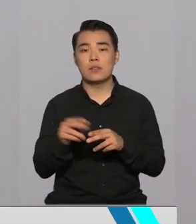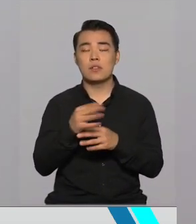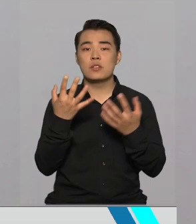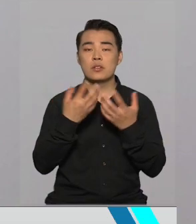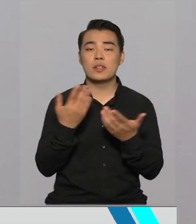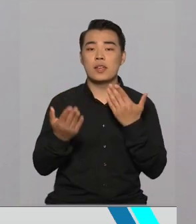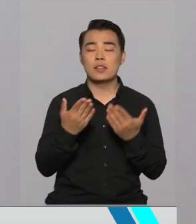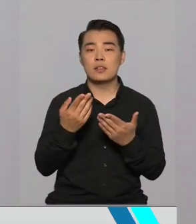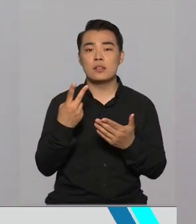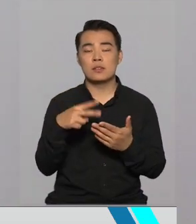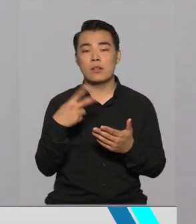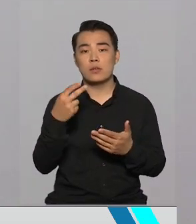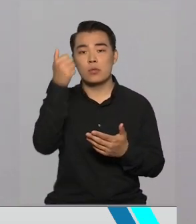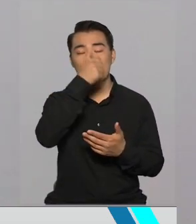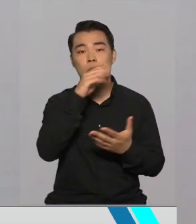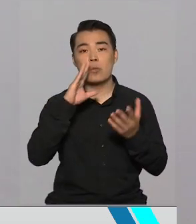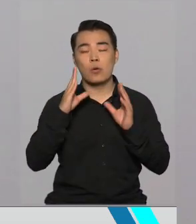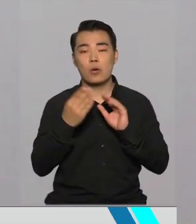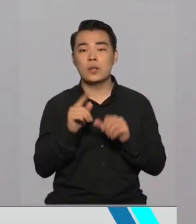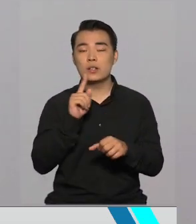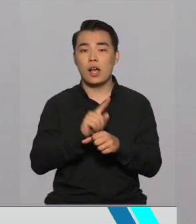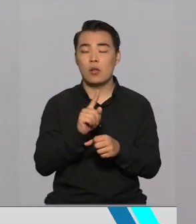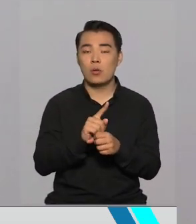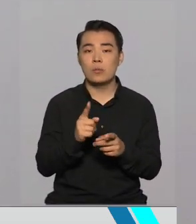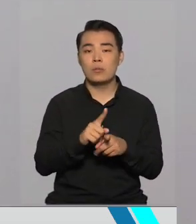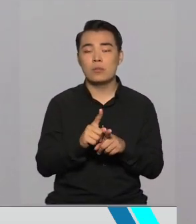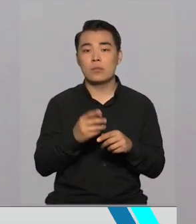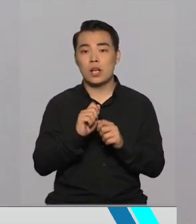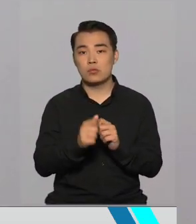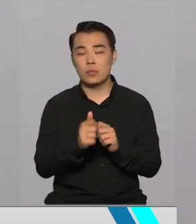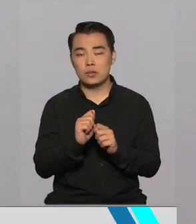если за 2022 год общие налоговые поступления, да, и